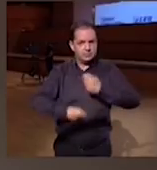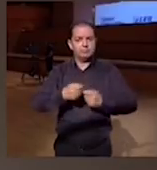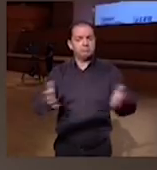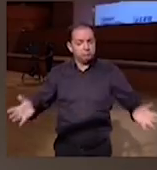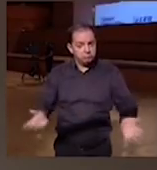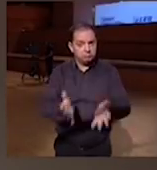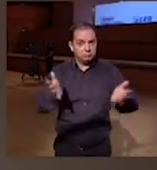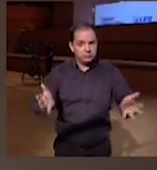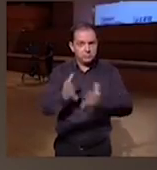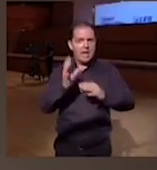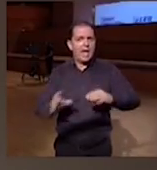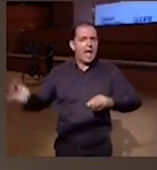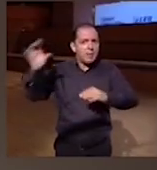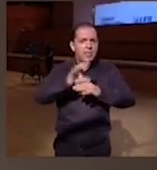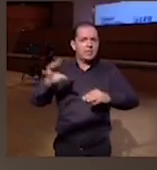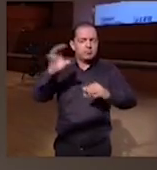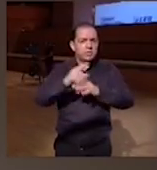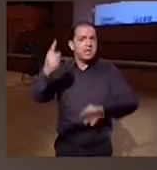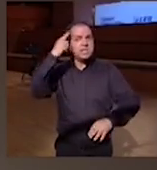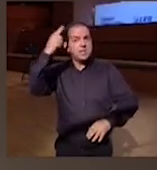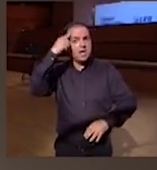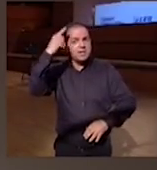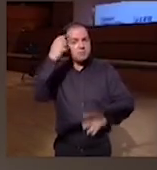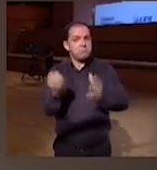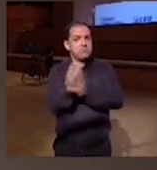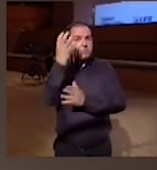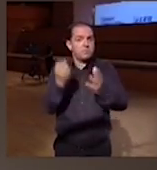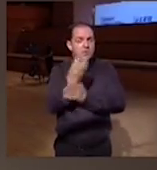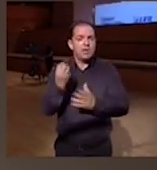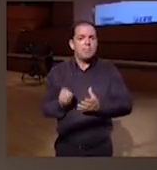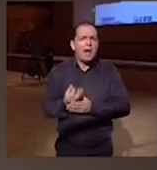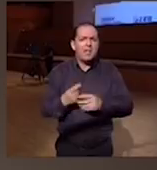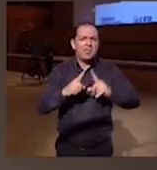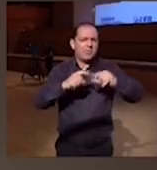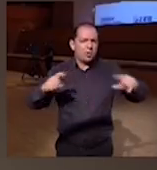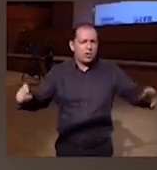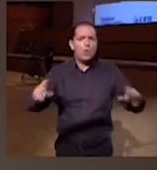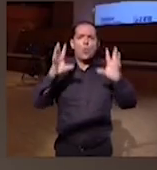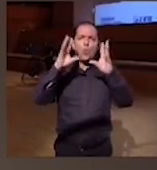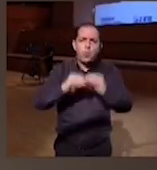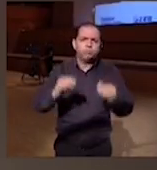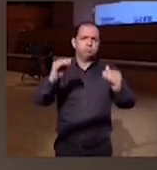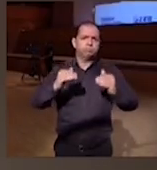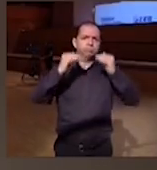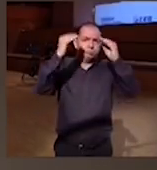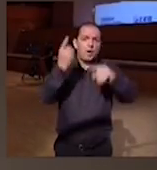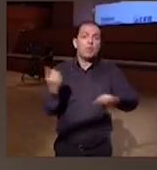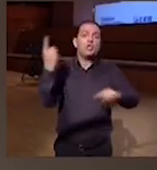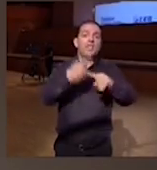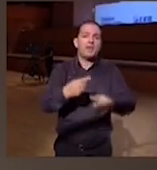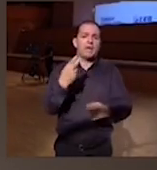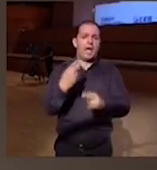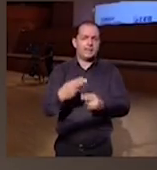Ενθάρρυνση των παραγωγικών επενδύσεων στην καινοτομία για την παραγωγή προϊόντων υψηλής προστιθέμενης αξίας.